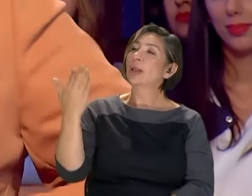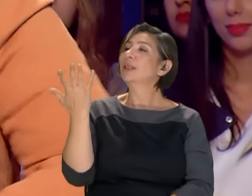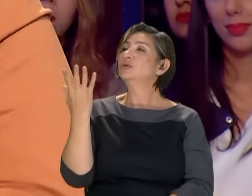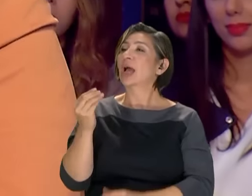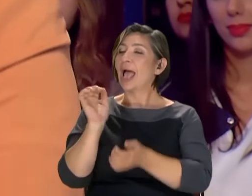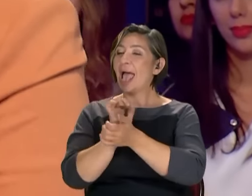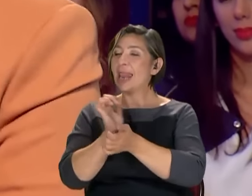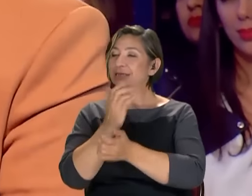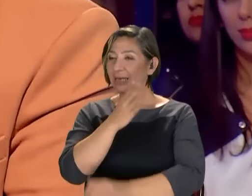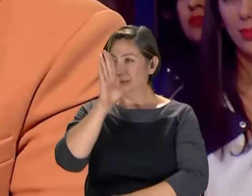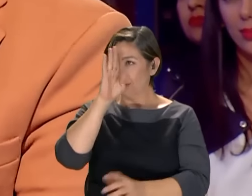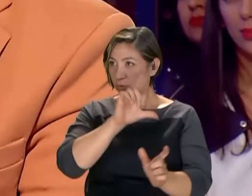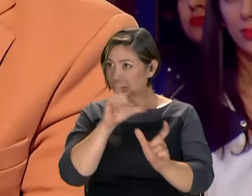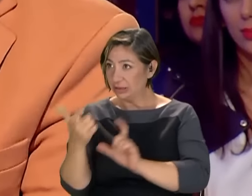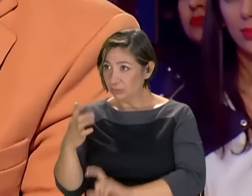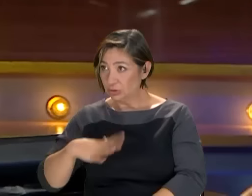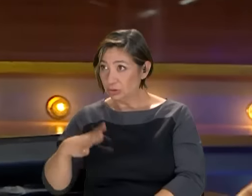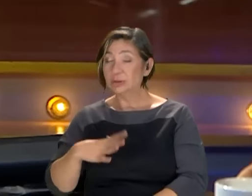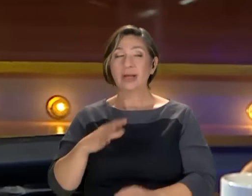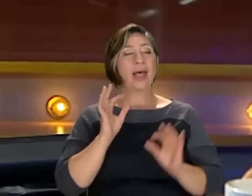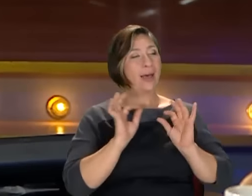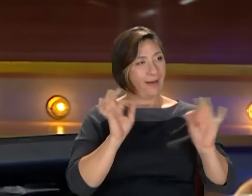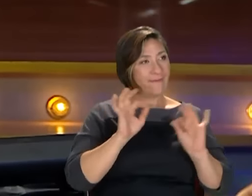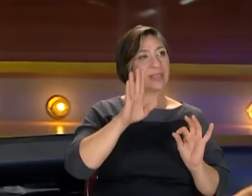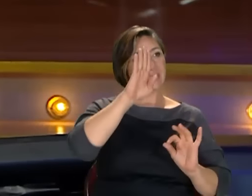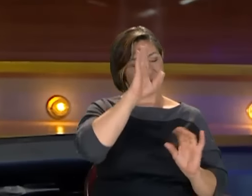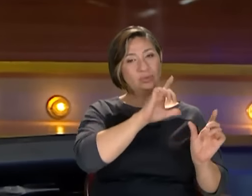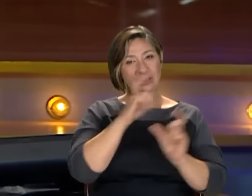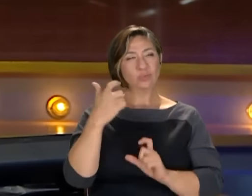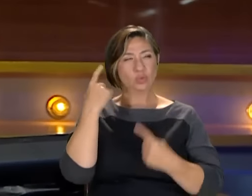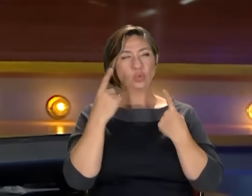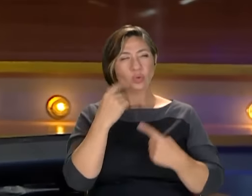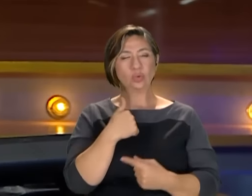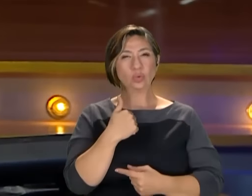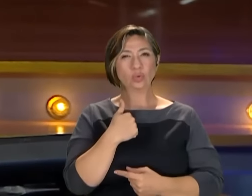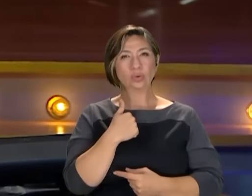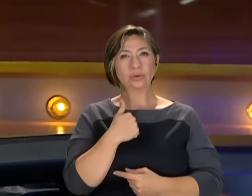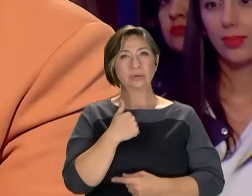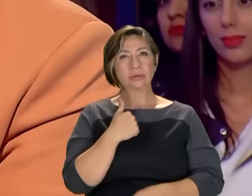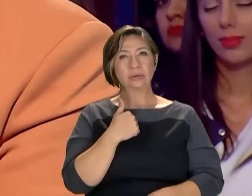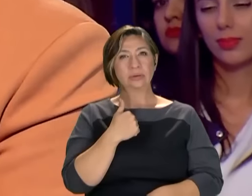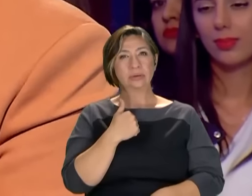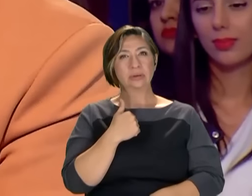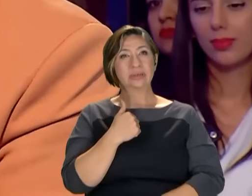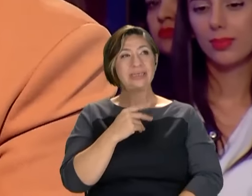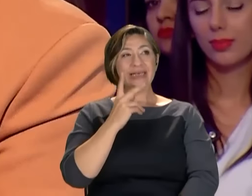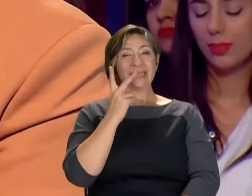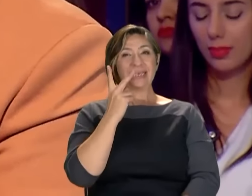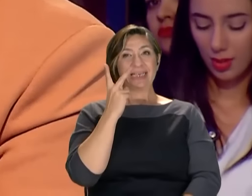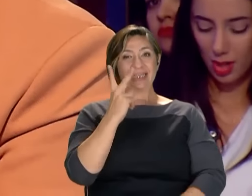diyorsunuz ailenize, mesela İstanbul'a mı taşınmak evet, istersiniz? İstanbul'u düşünüyoruz abi işte. Dedim ya,